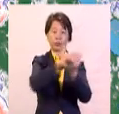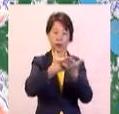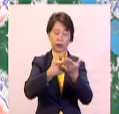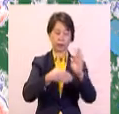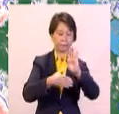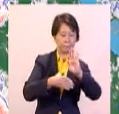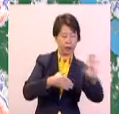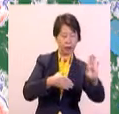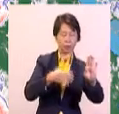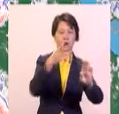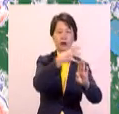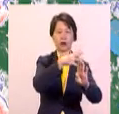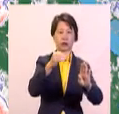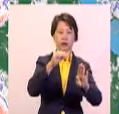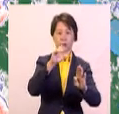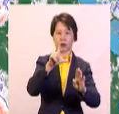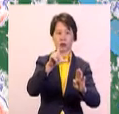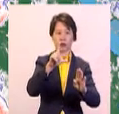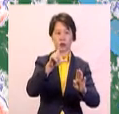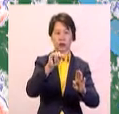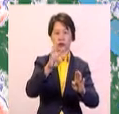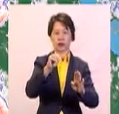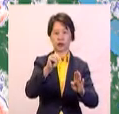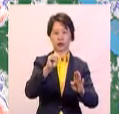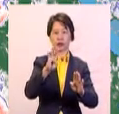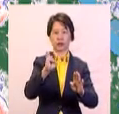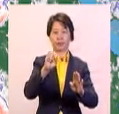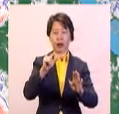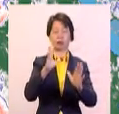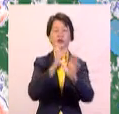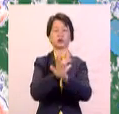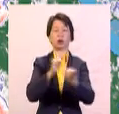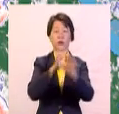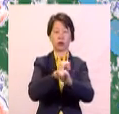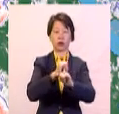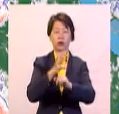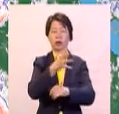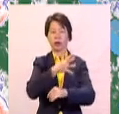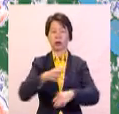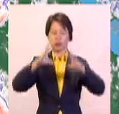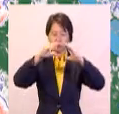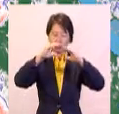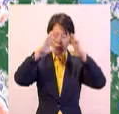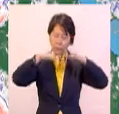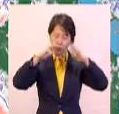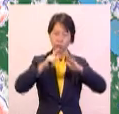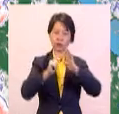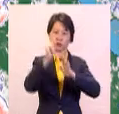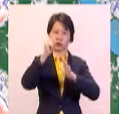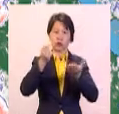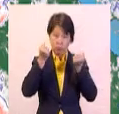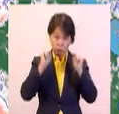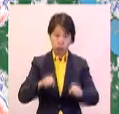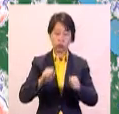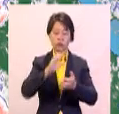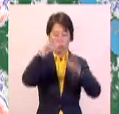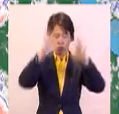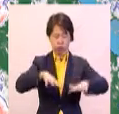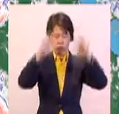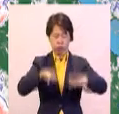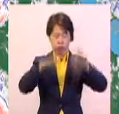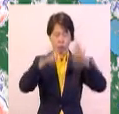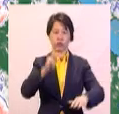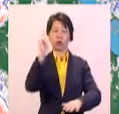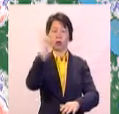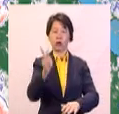barat serta Limbang Sarawak. Dan keadaan kelembapan cuaca ini yang tinggi boleh mengakibatkan hujan seteribut petir